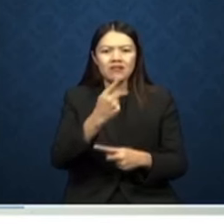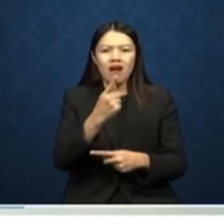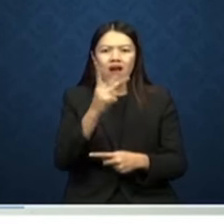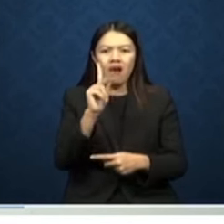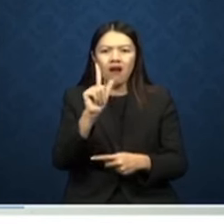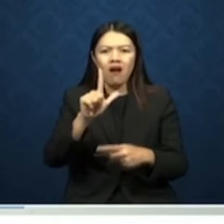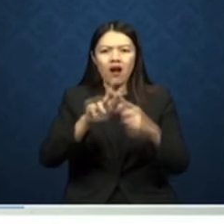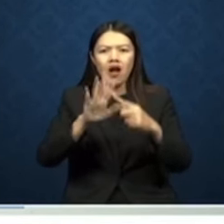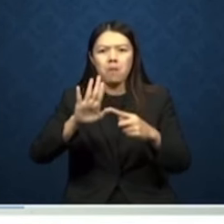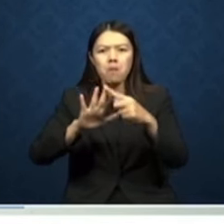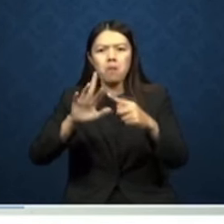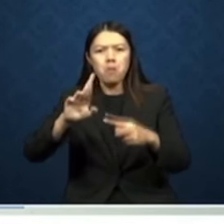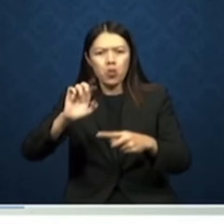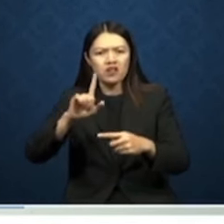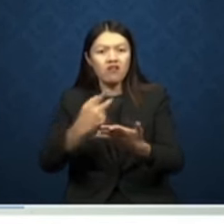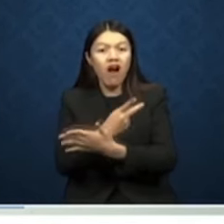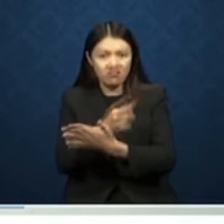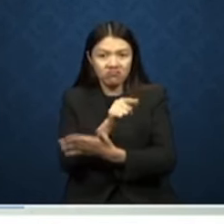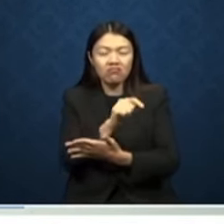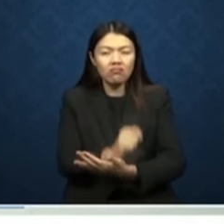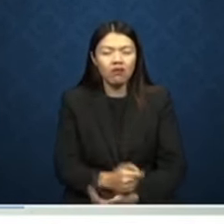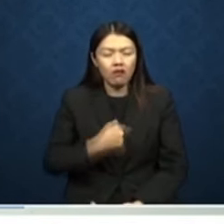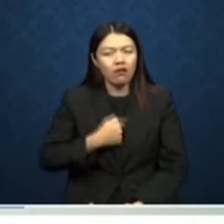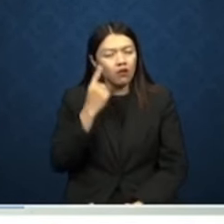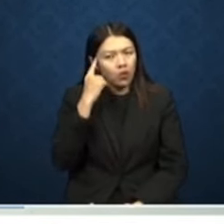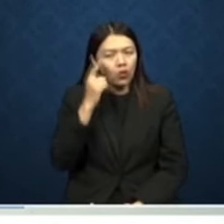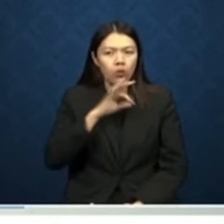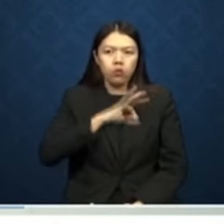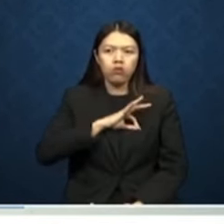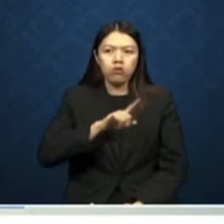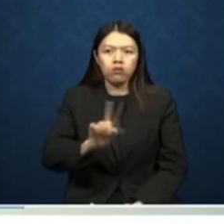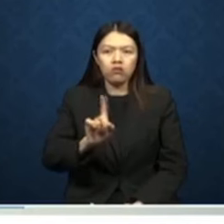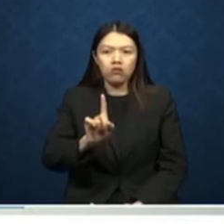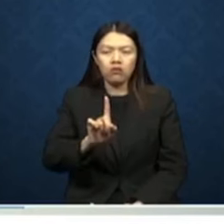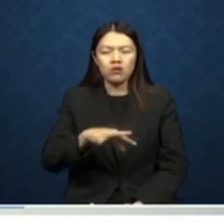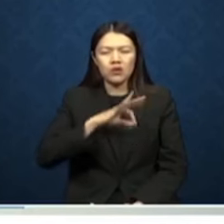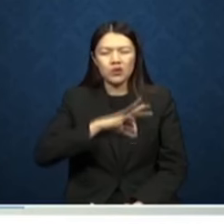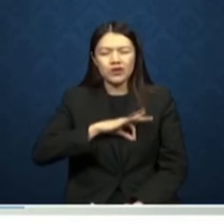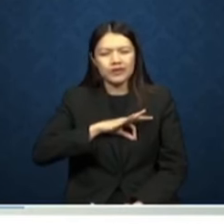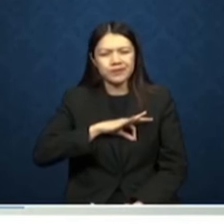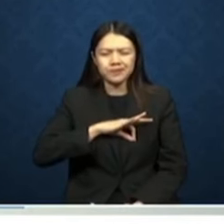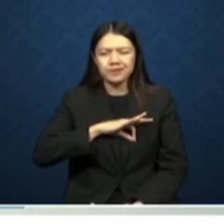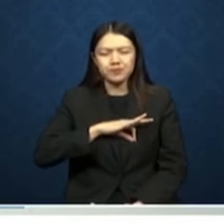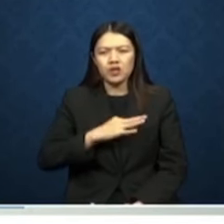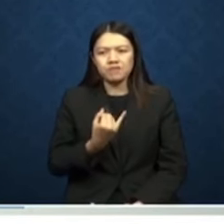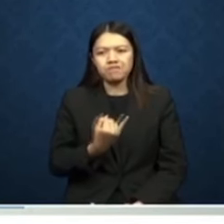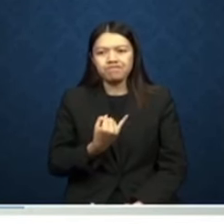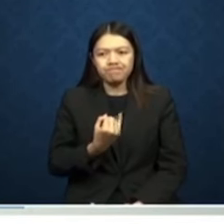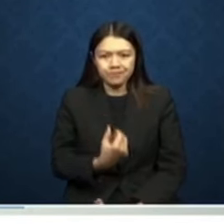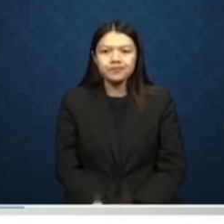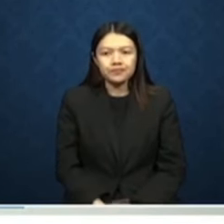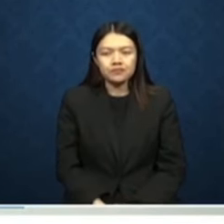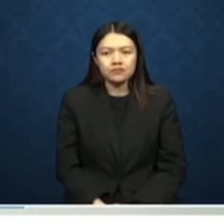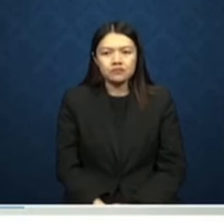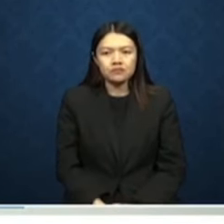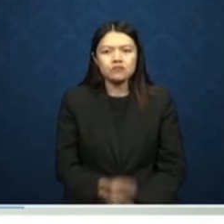มันทำให้ผมรู้สึกอาจจะรู้สึกในทางที่ไม่ค่อยจะดีเพราะ